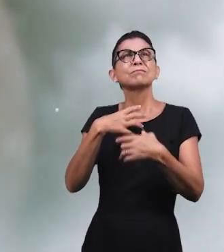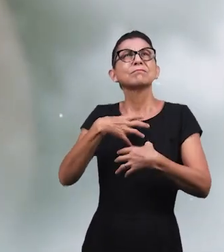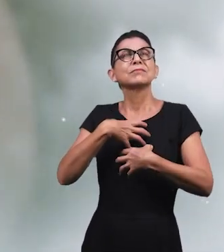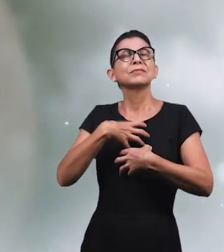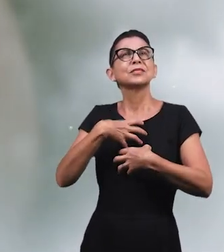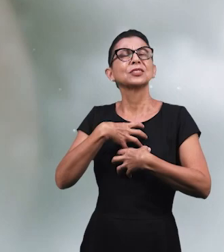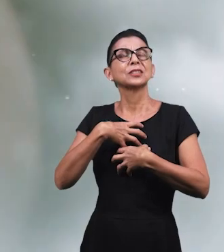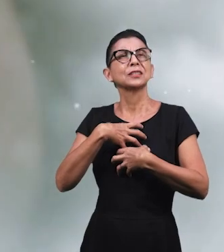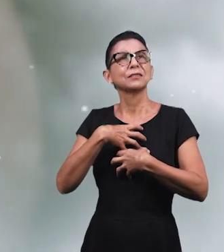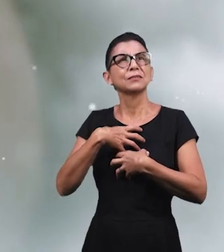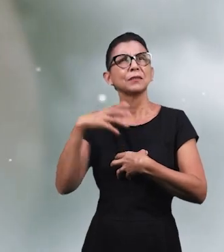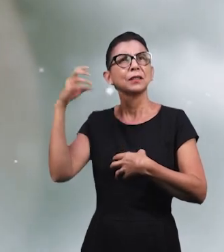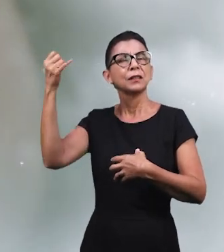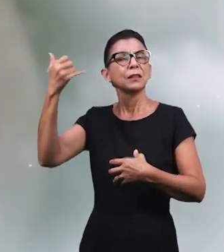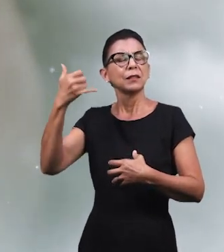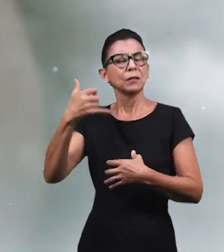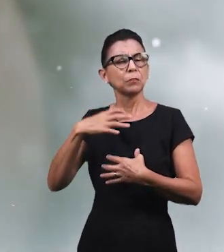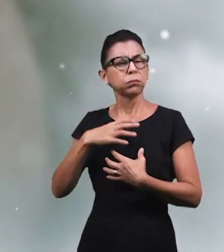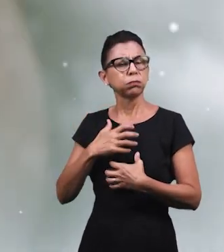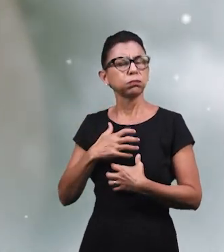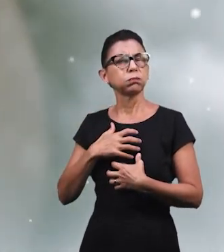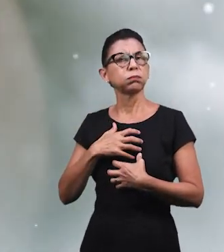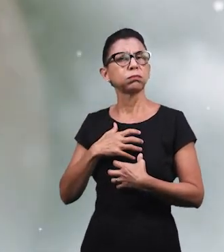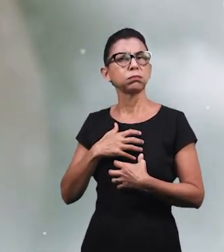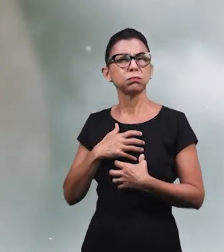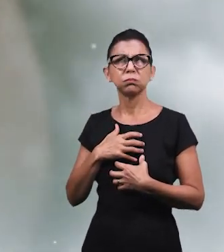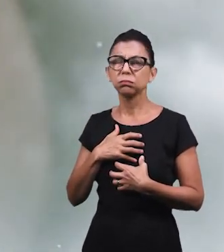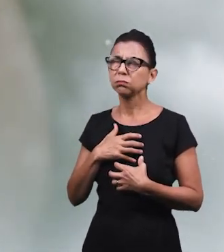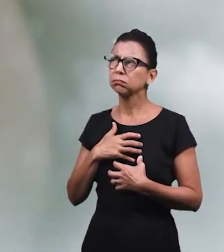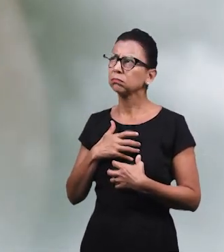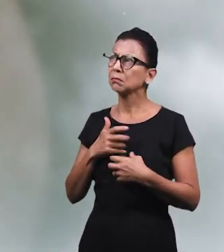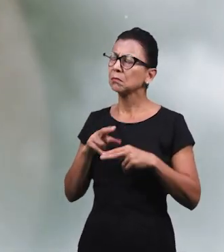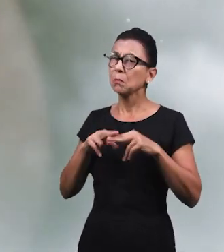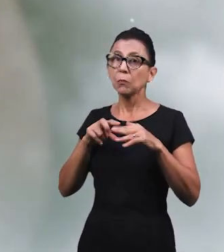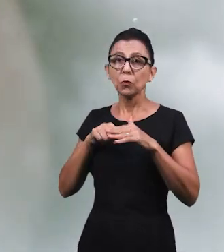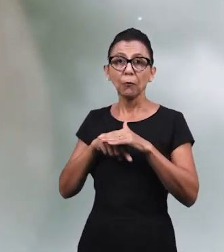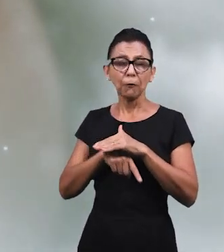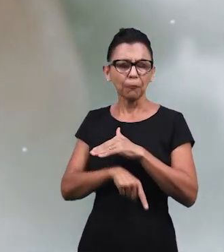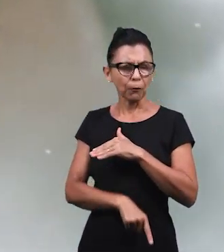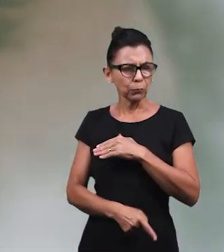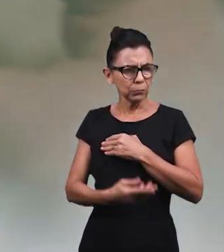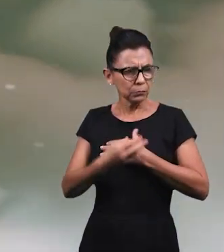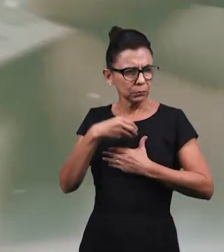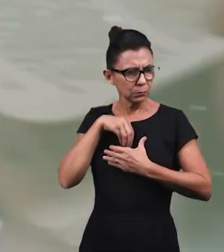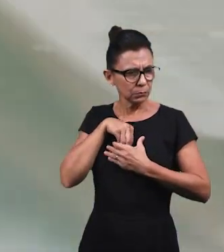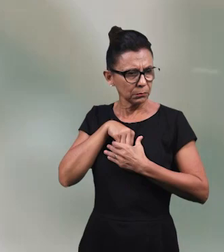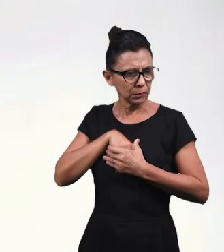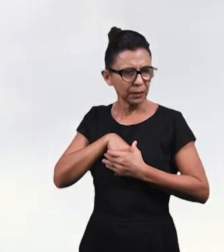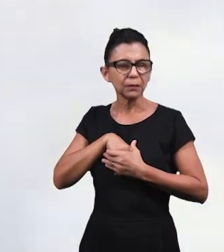falou baixinho. E голос тихонько прошептал мне в глубине сердца моего: